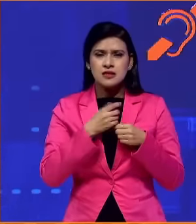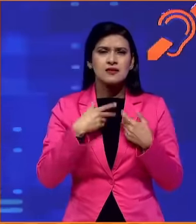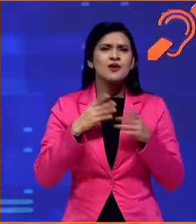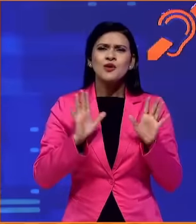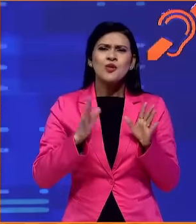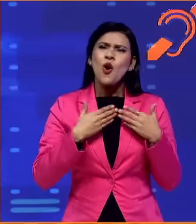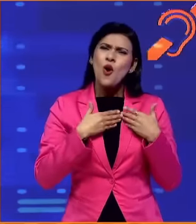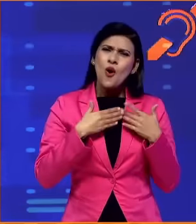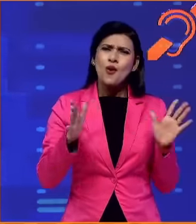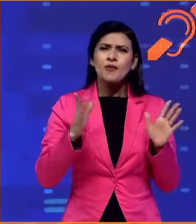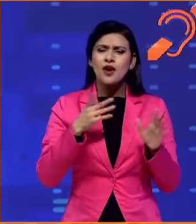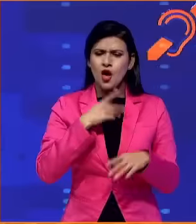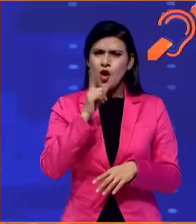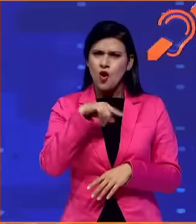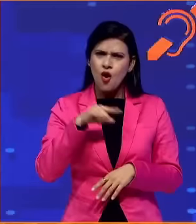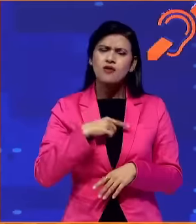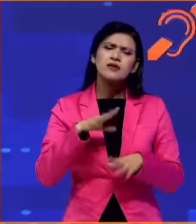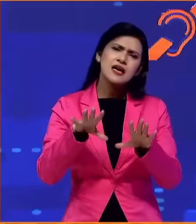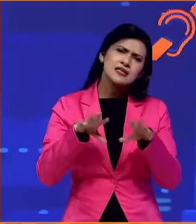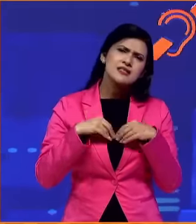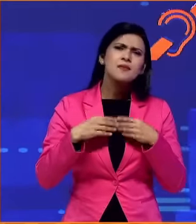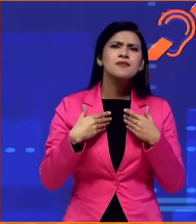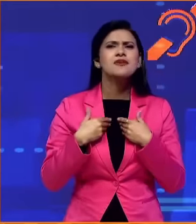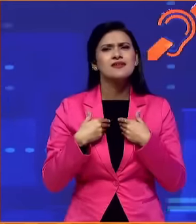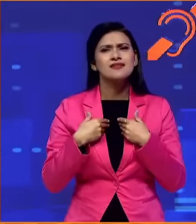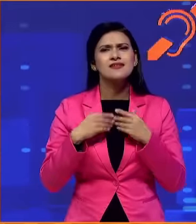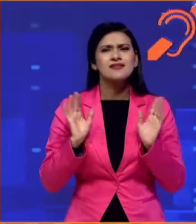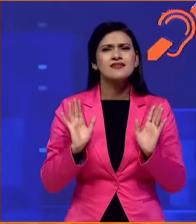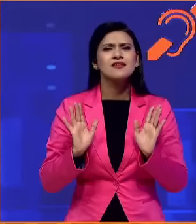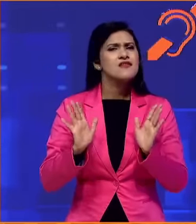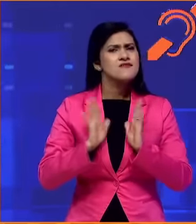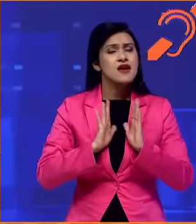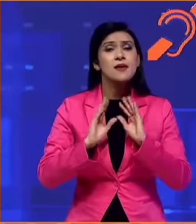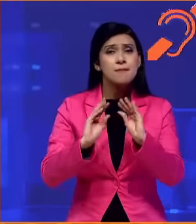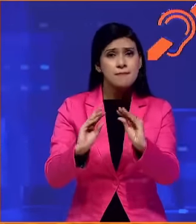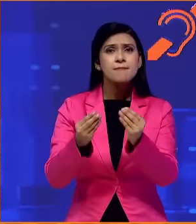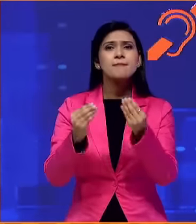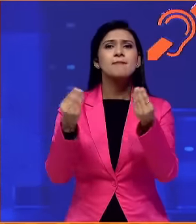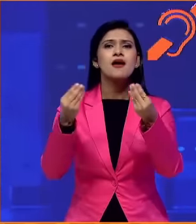आपको अपनीगलतियोंकोस्वीकारभीकरलेनाचाहिएजबवेहोजातीहैं।औरमैं आपसेकहताहूँ,रजतजी,केवलवहीव्यक्ति